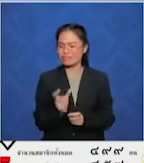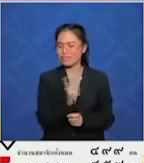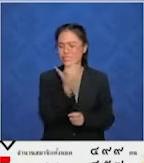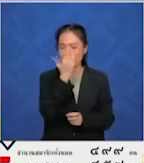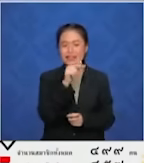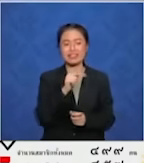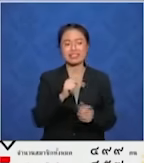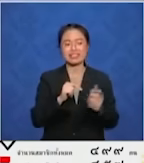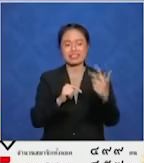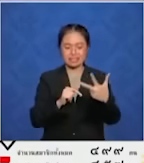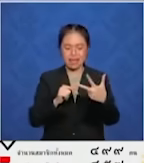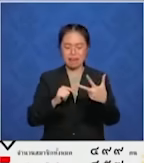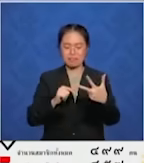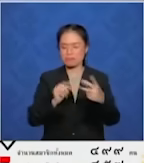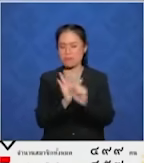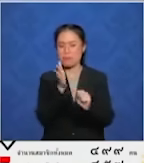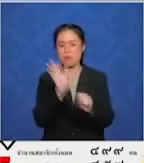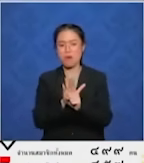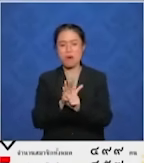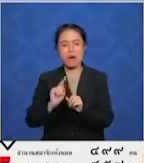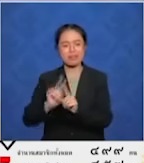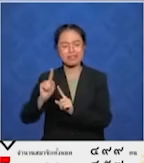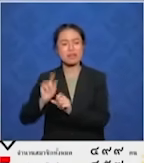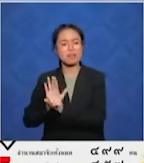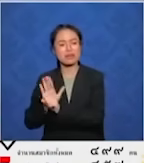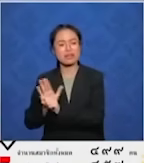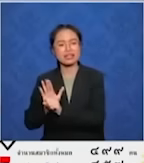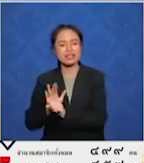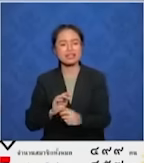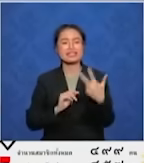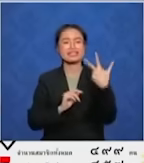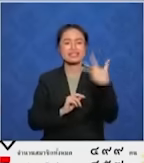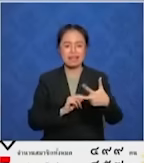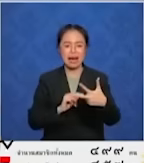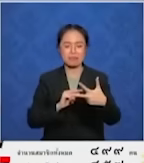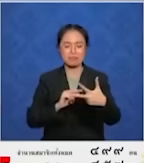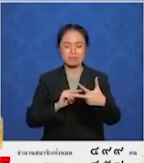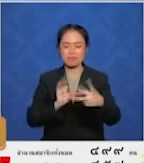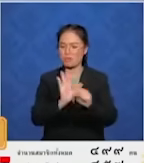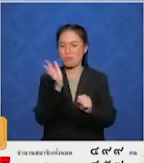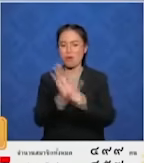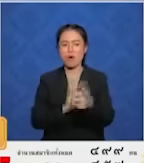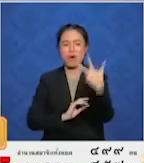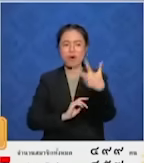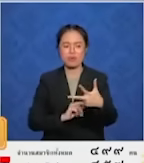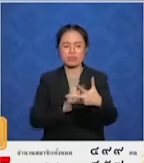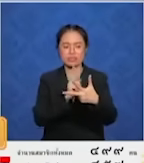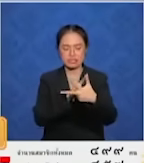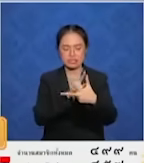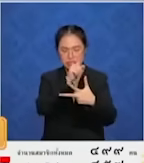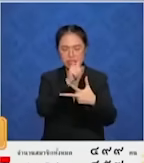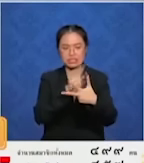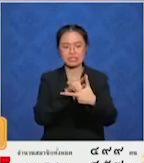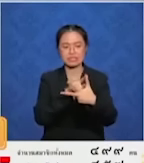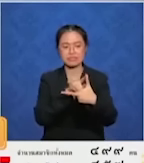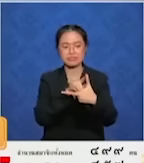เนี่ยกำลังจะดันอีก5โปรเจกต์ยักษ์เข้าสู่การที่ประชุมครม.นะ ถูกต้อง อีกจิ๊บๆฮะ120,000 ล้านเองฮะนิดเดีย